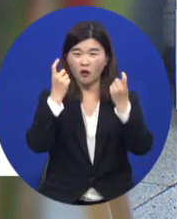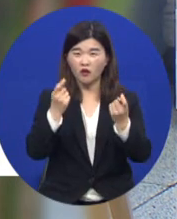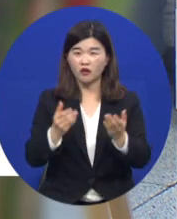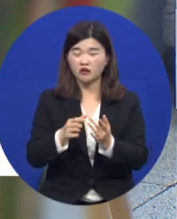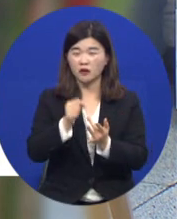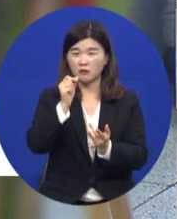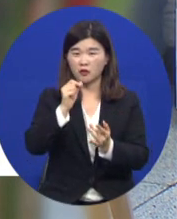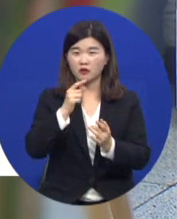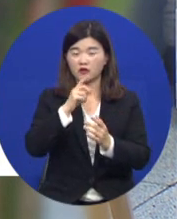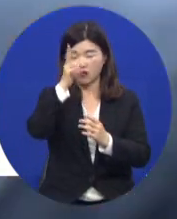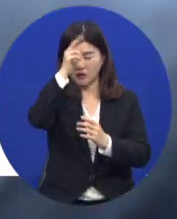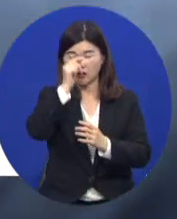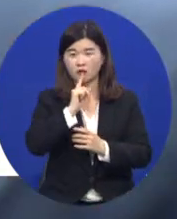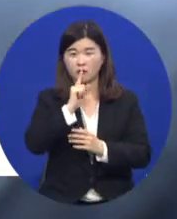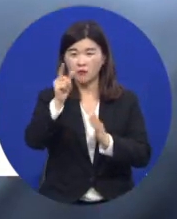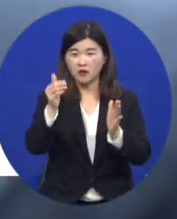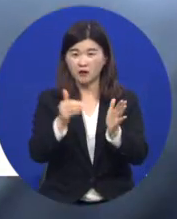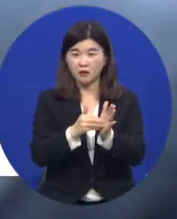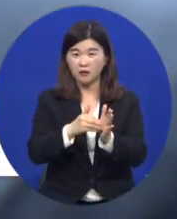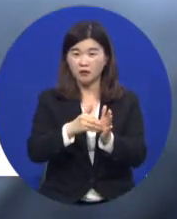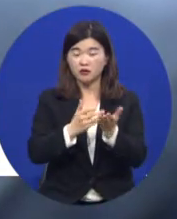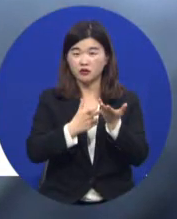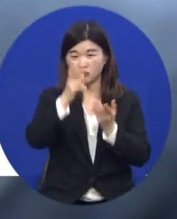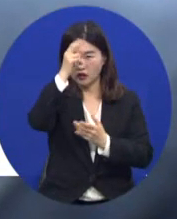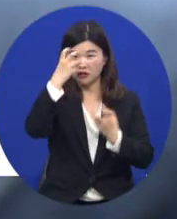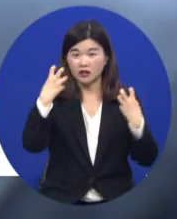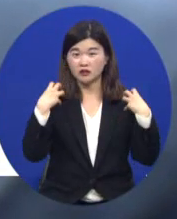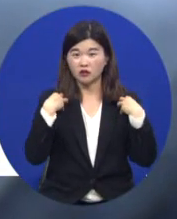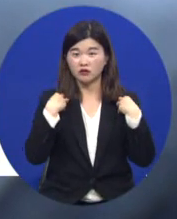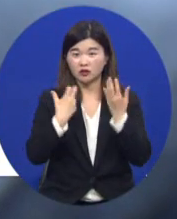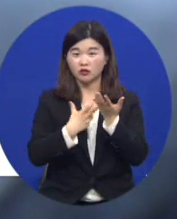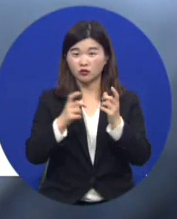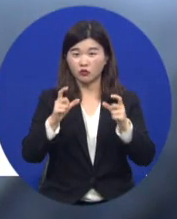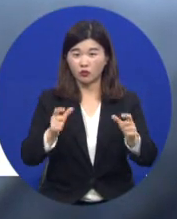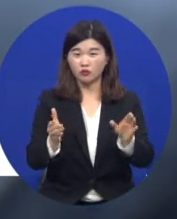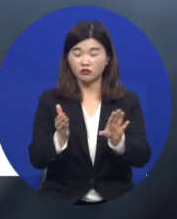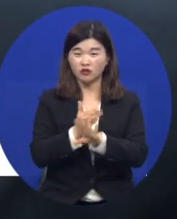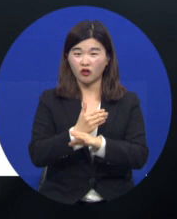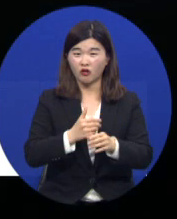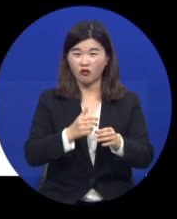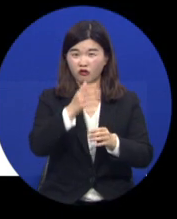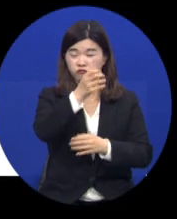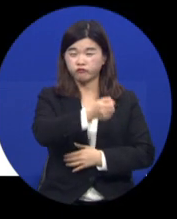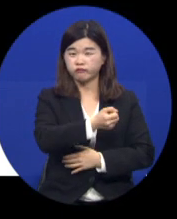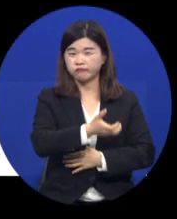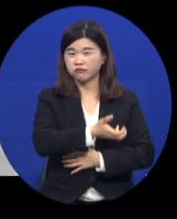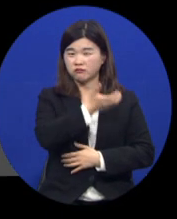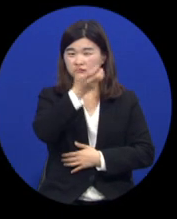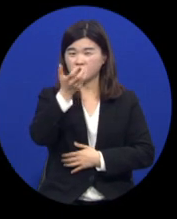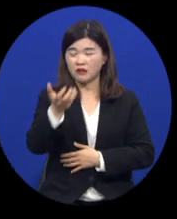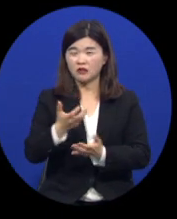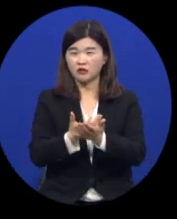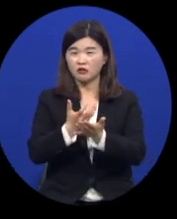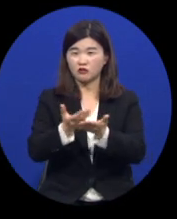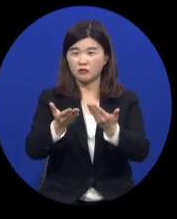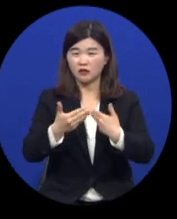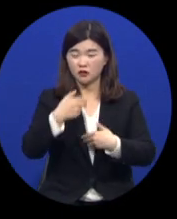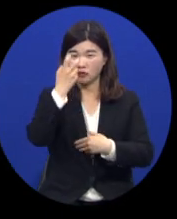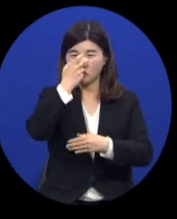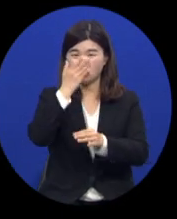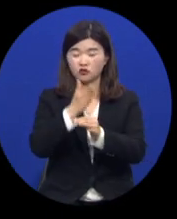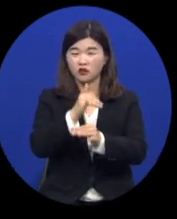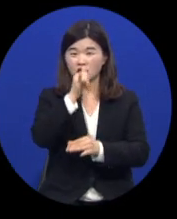등을 경찰에 고발했고, 제주경찰청은 최근 제주도로부터 드림타워 카지노 이전 관련 자료를 제출받아